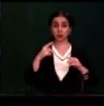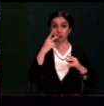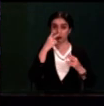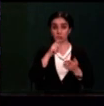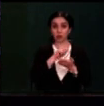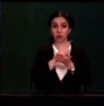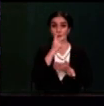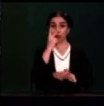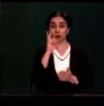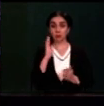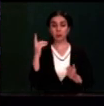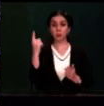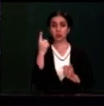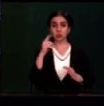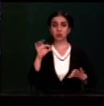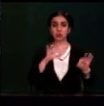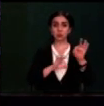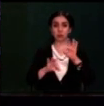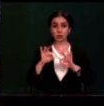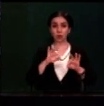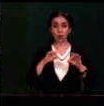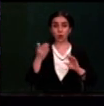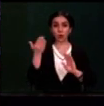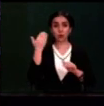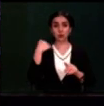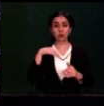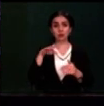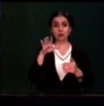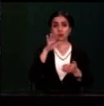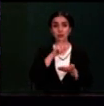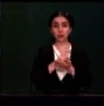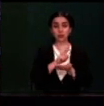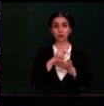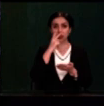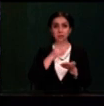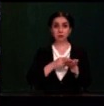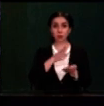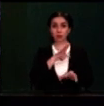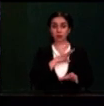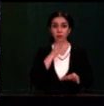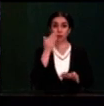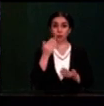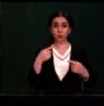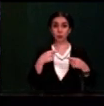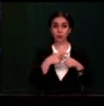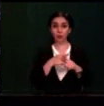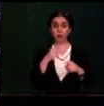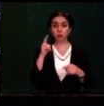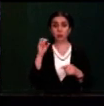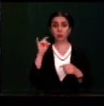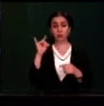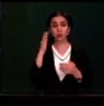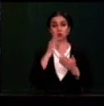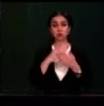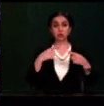ekanligini ko'rsatadi. Va birinchi chizmamizda ham o'tgan darsda isbotlagan teoremamizga ko'ra, tekislikdagi perpendikulyar